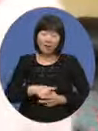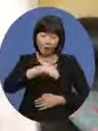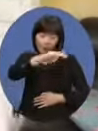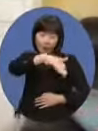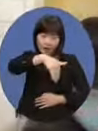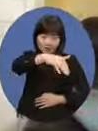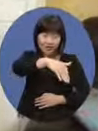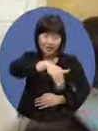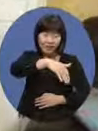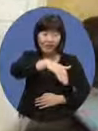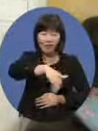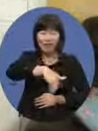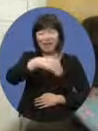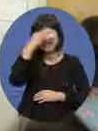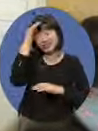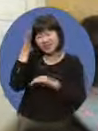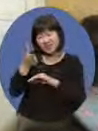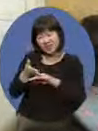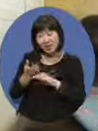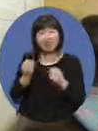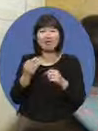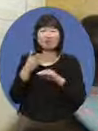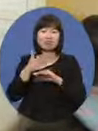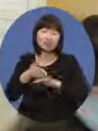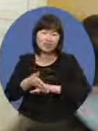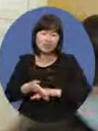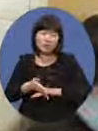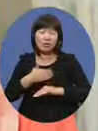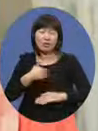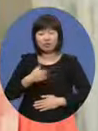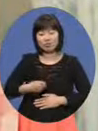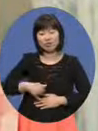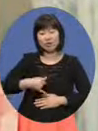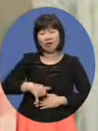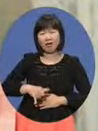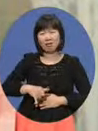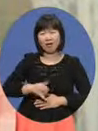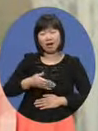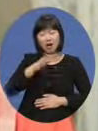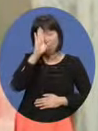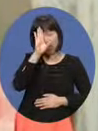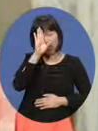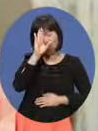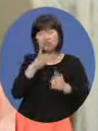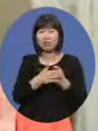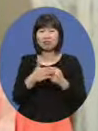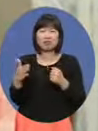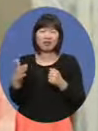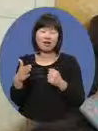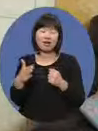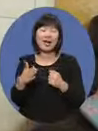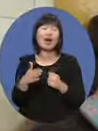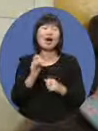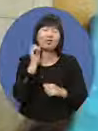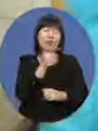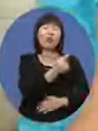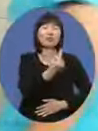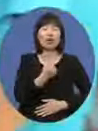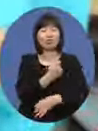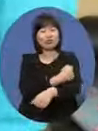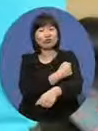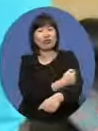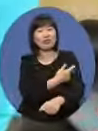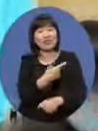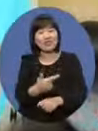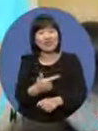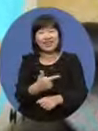왔니? 아유. 죄송해요. 제가 좀 많이 늦었죠. 애가 아팠어요. 아이고, 멀손으라고 고생했다. 아유,